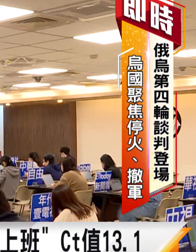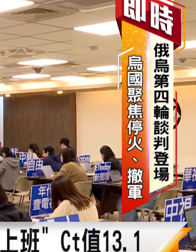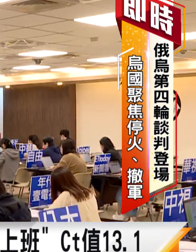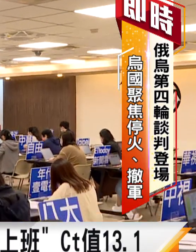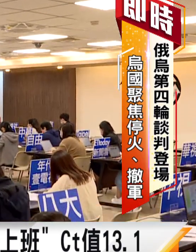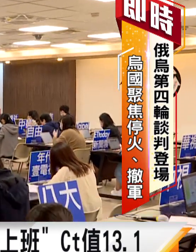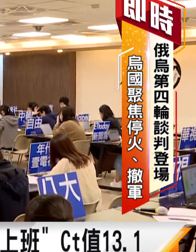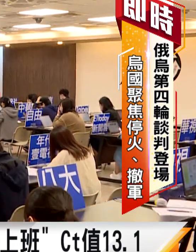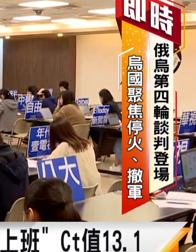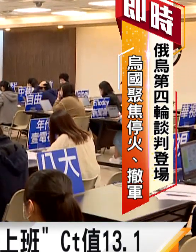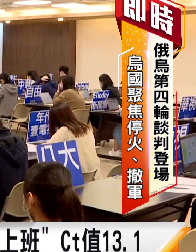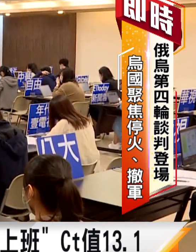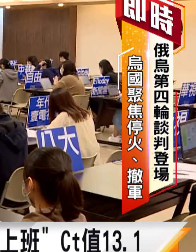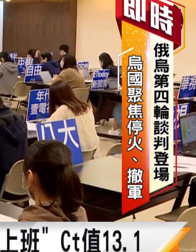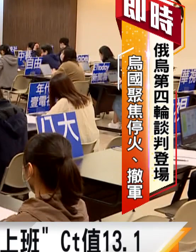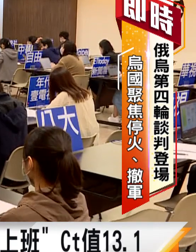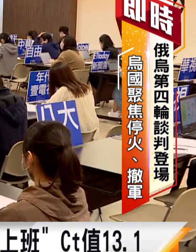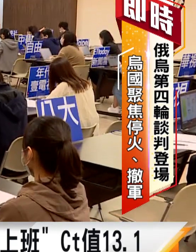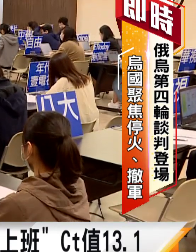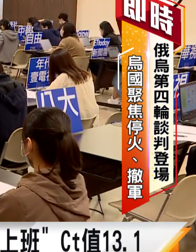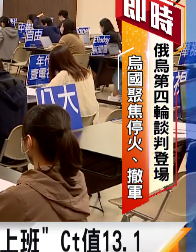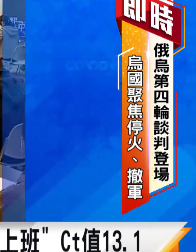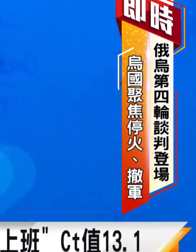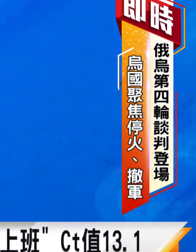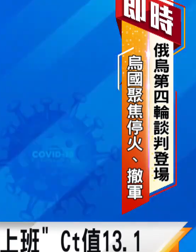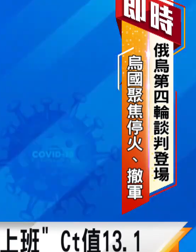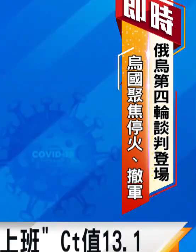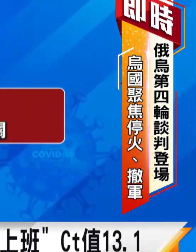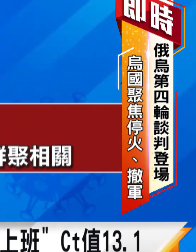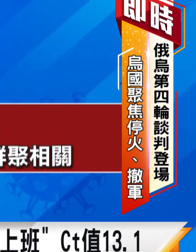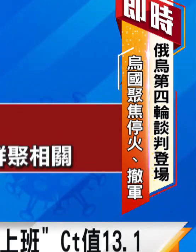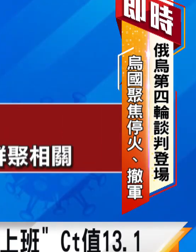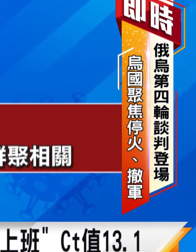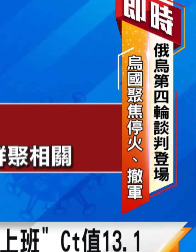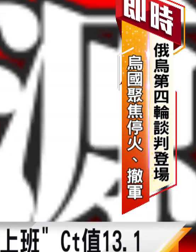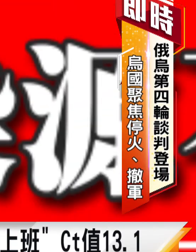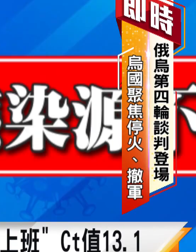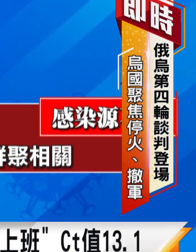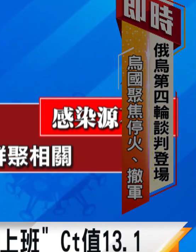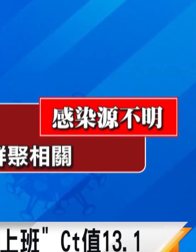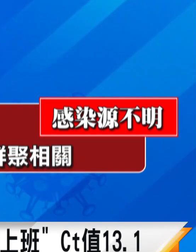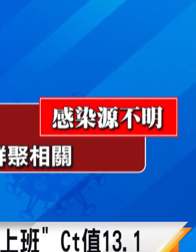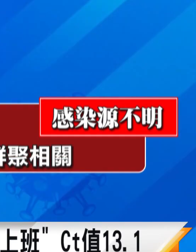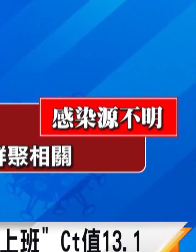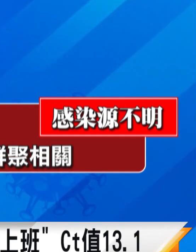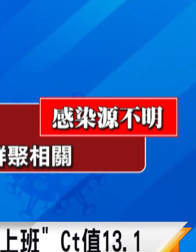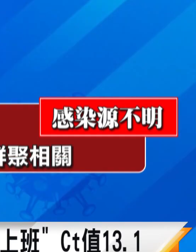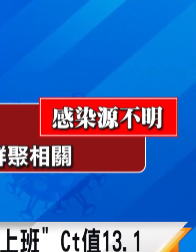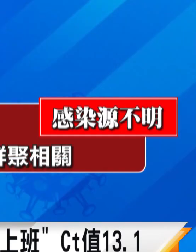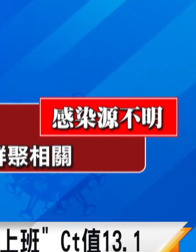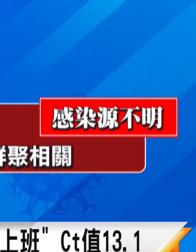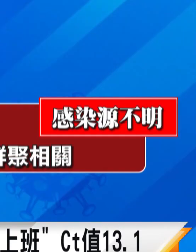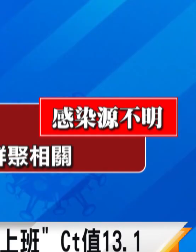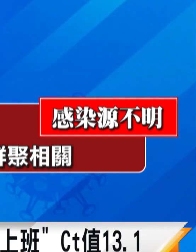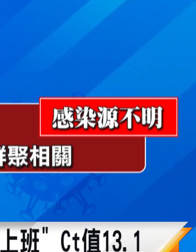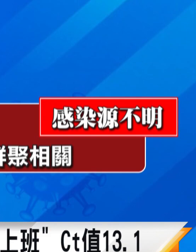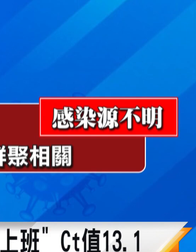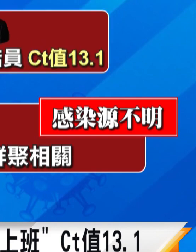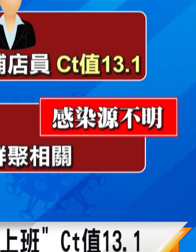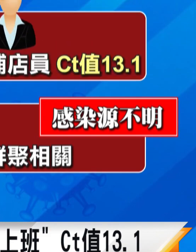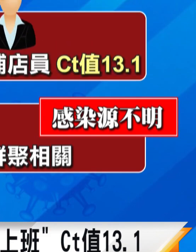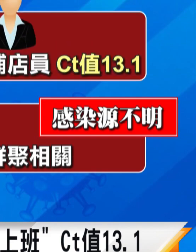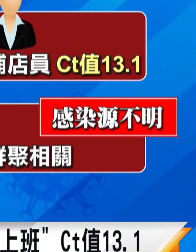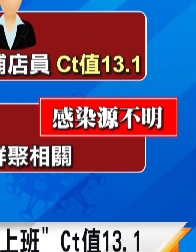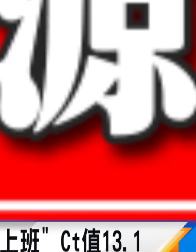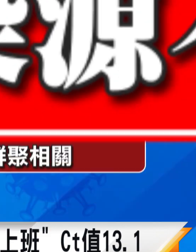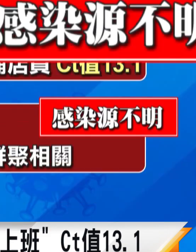策松紧拿捏不能大意。14日新增两例本土感染源不明的双北家庭群聚相关，再加一。另一